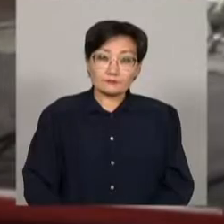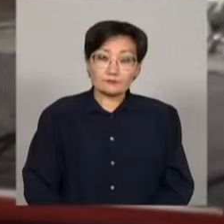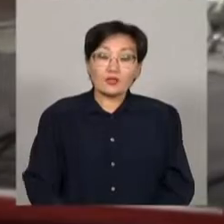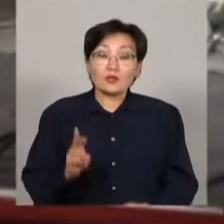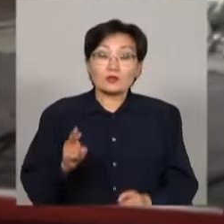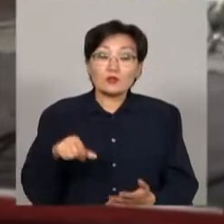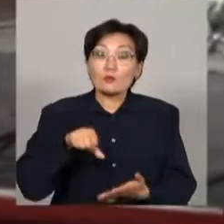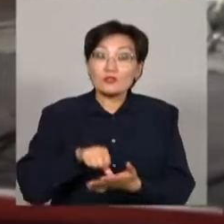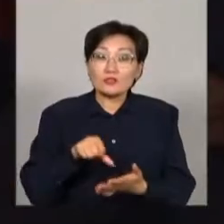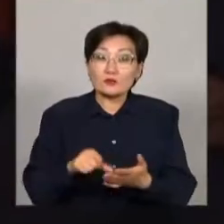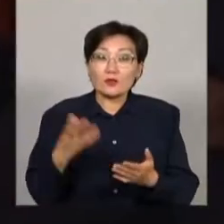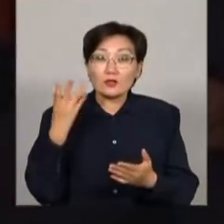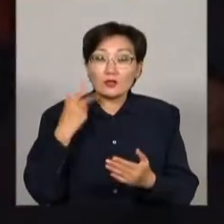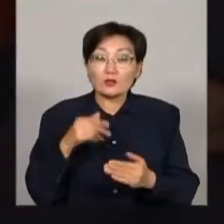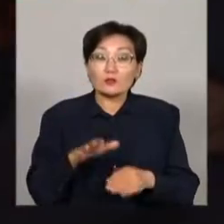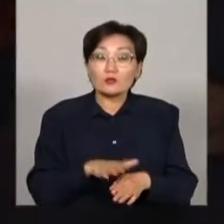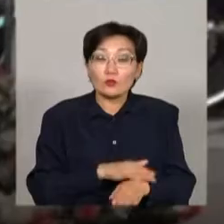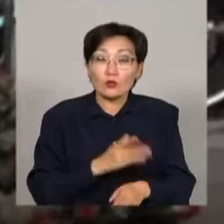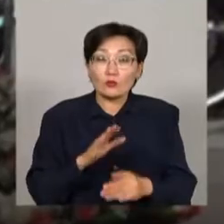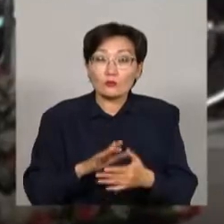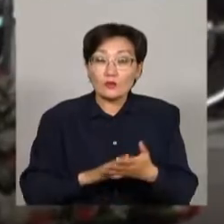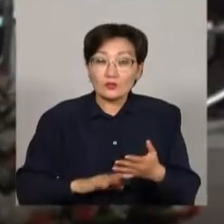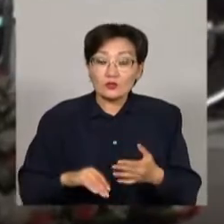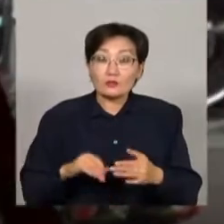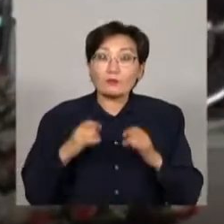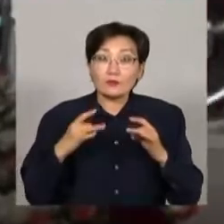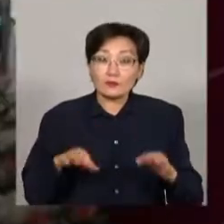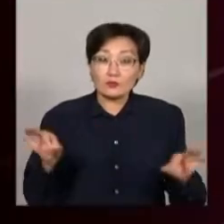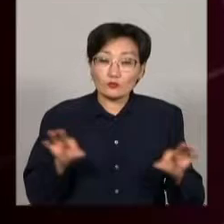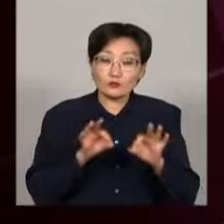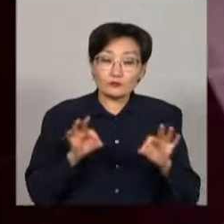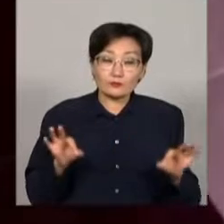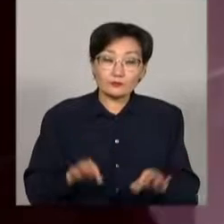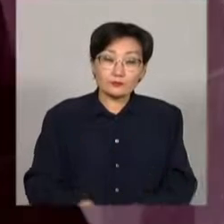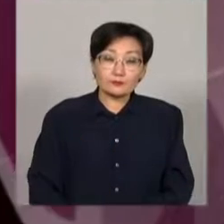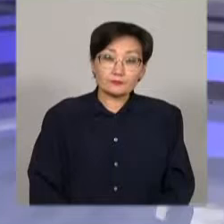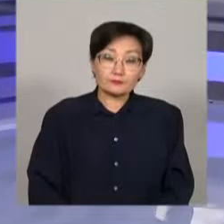Кто на нем выступит и как долго продлится праздник музыки?